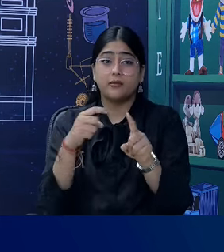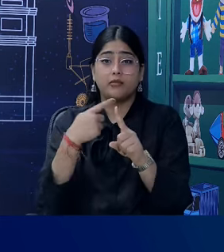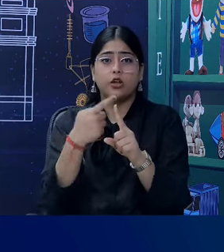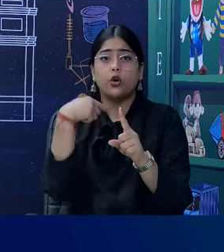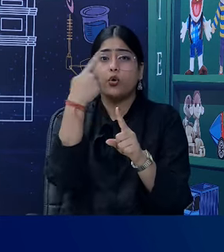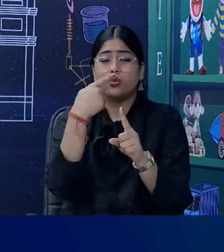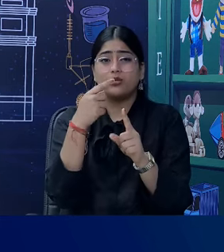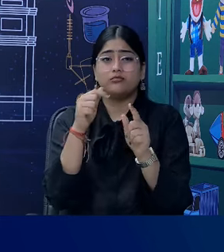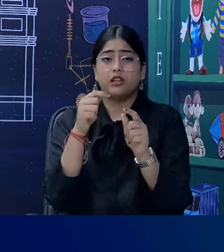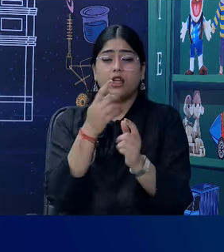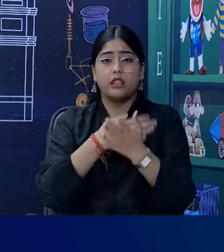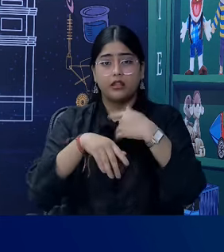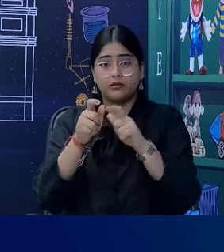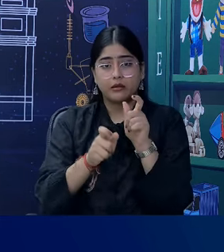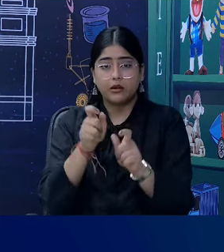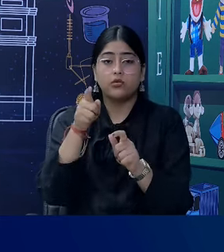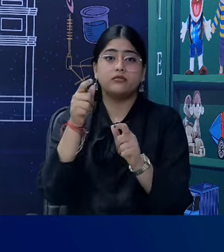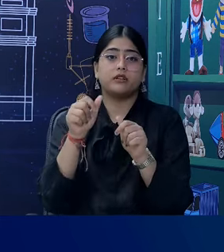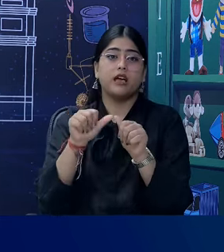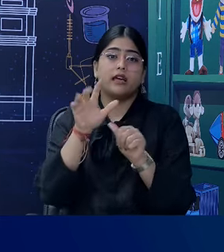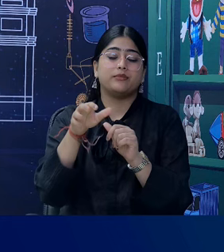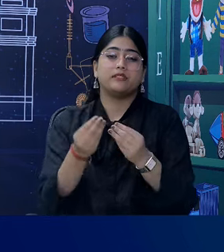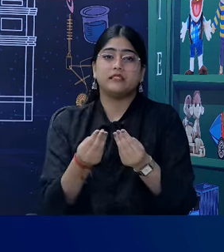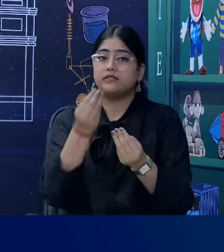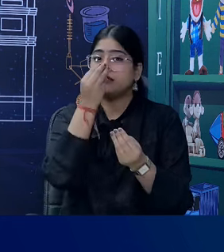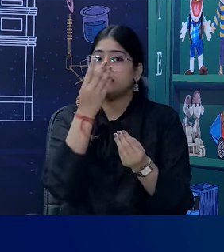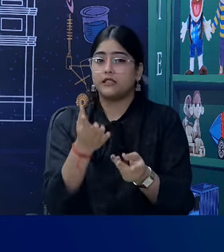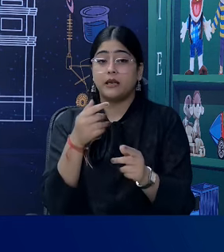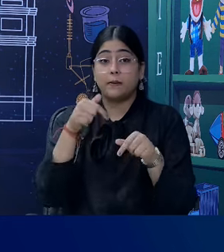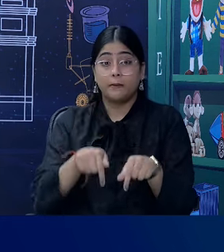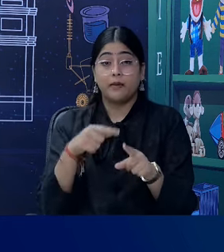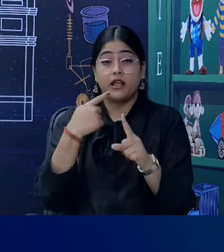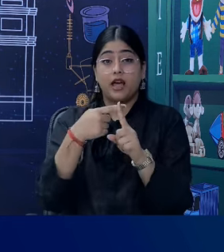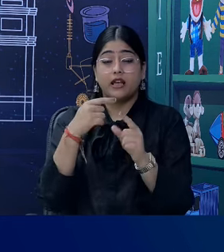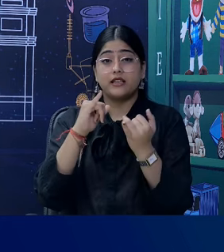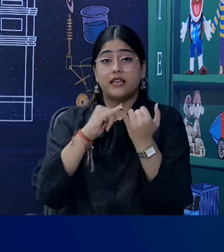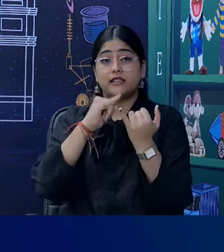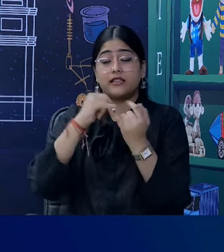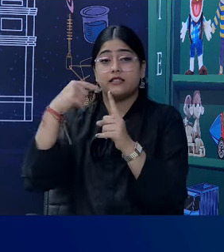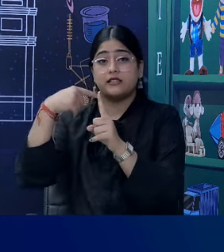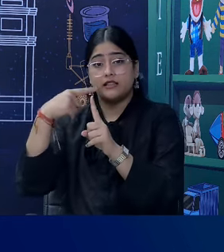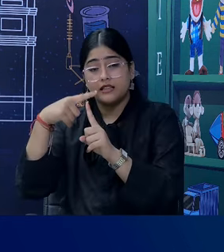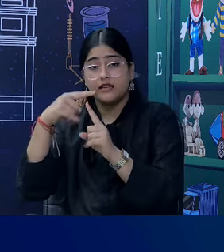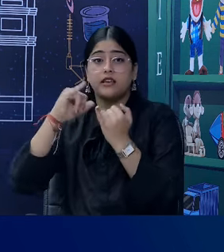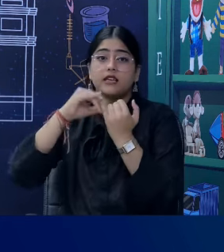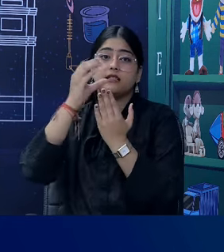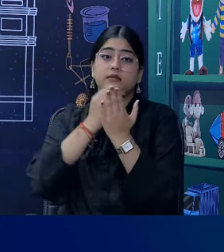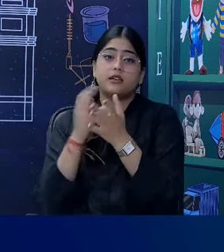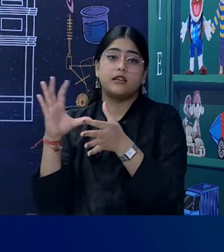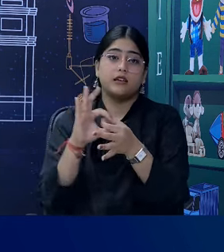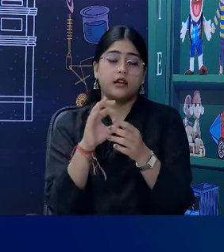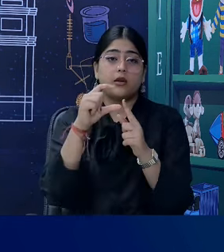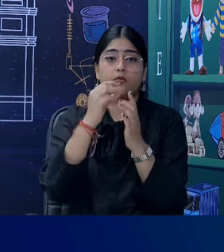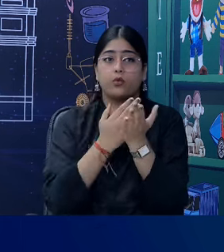पाएं तो आपको बता देते हैं कि कक्षा सातवीं के विद्यार्थियों के लिए आज सोशल साइंस का यह सत्र रहेगा तो सामाजिक विज्ञान के